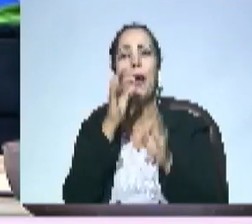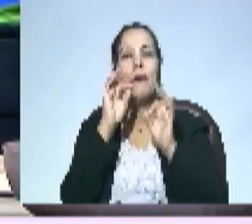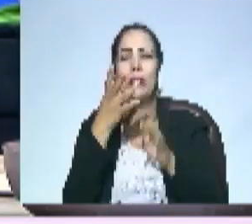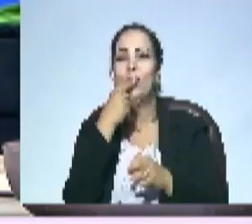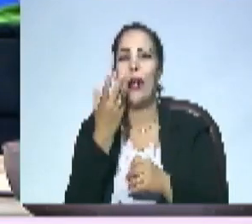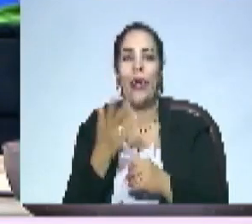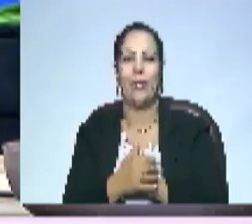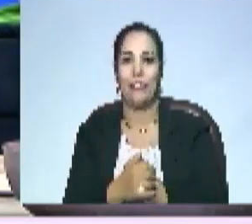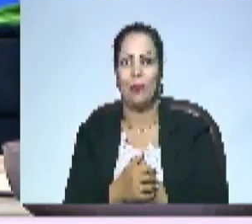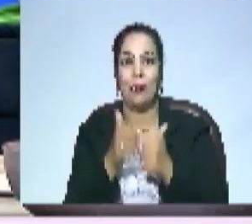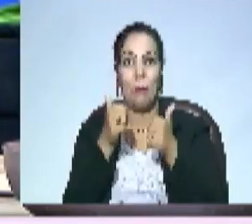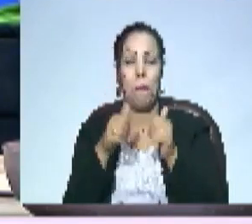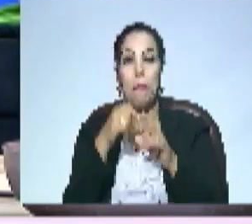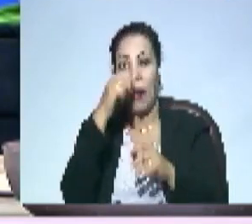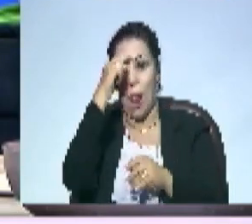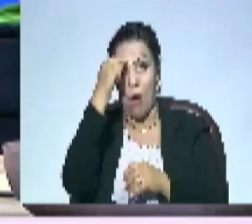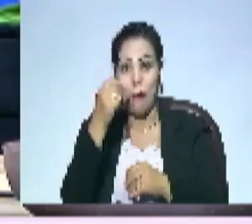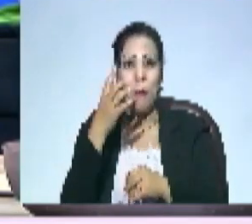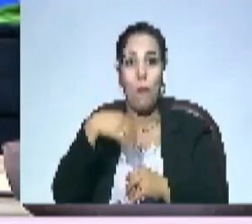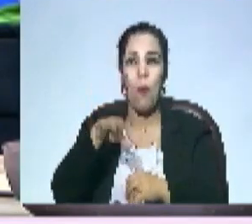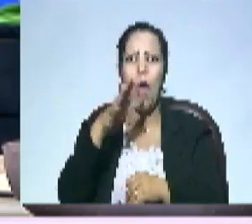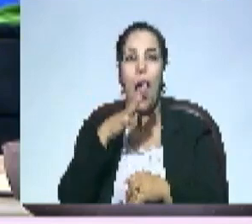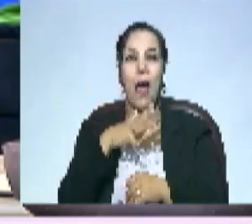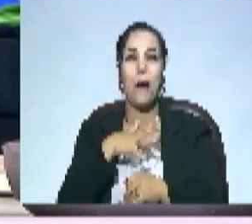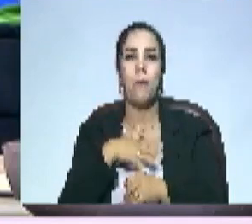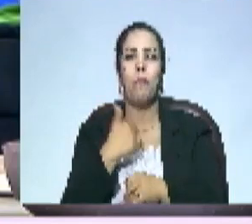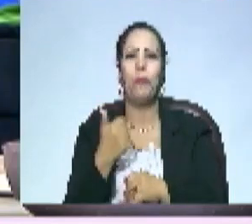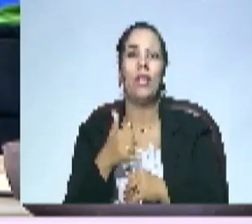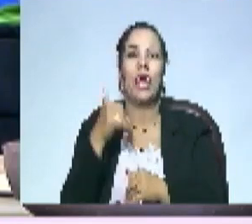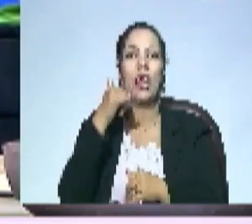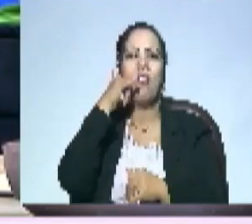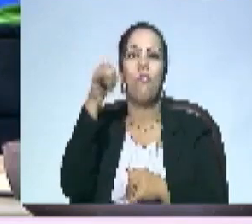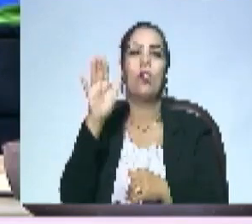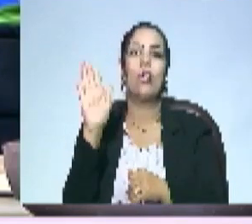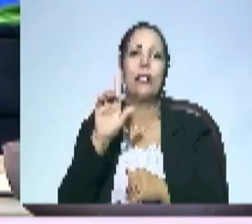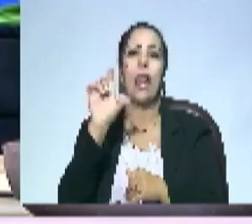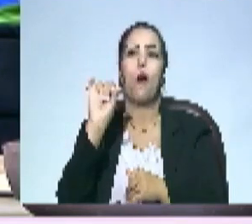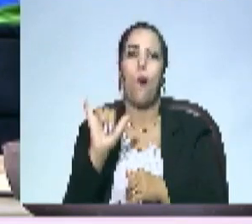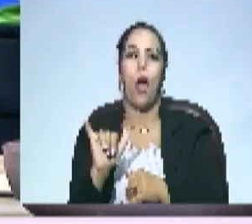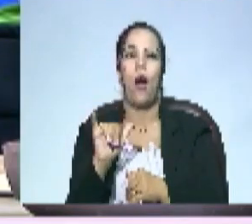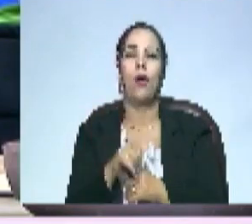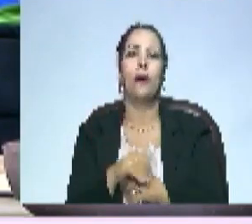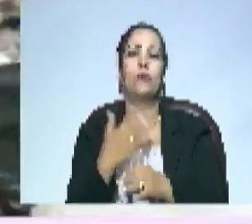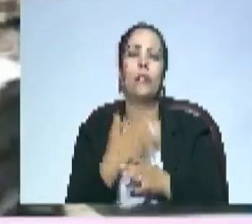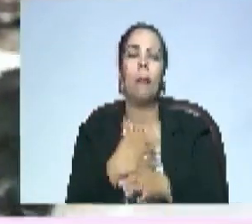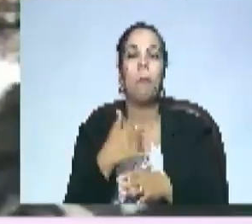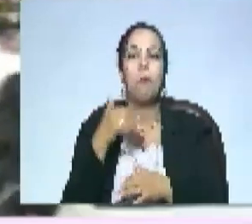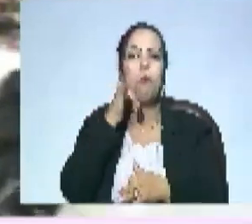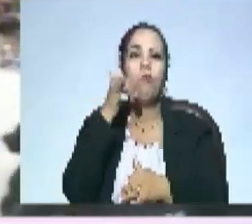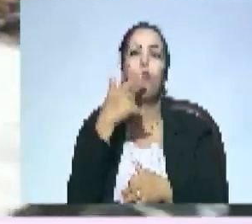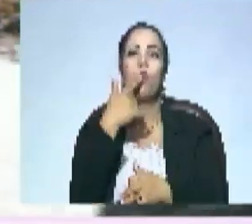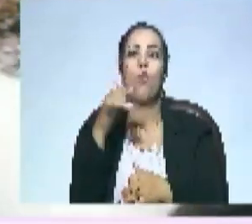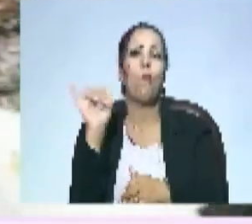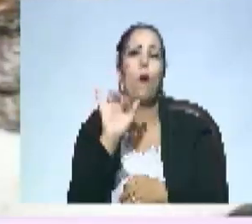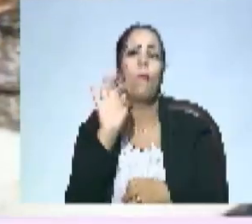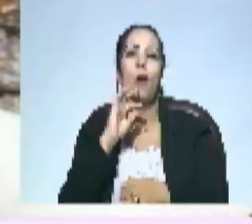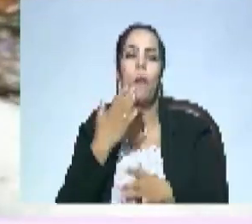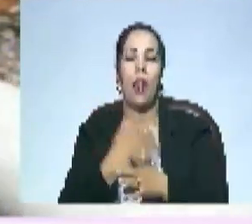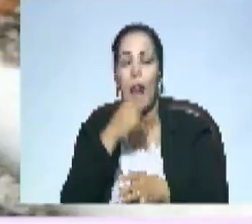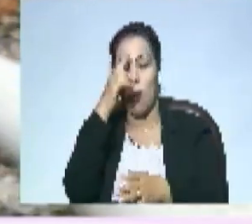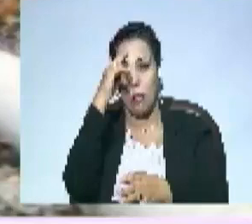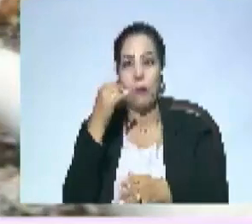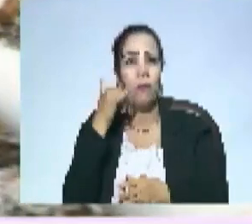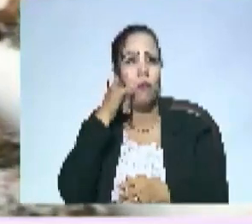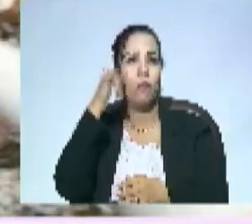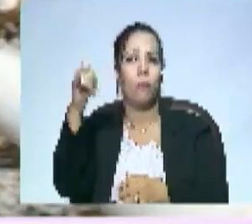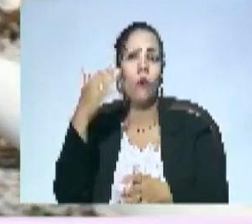ازاي ياريت يا جماعه حد نطلب الاستاذه سلوى عشان كانت بتقول حاجه مهمه جدا يا ريت نطلبها